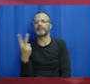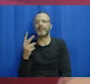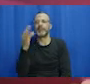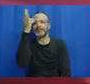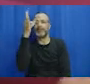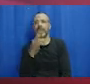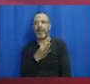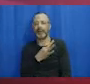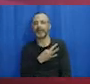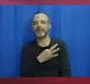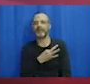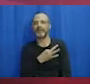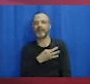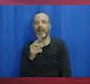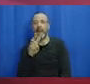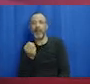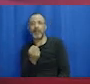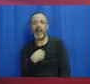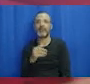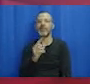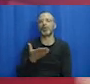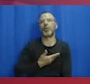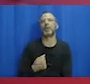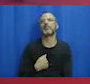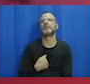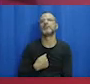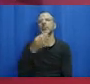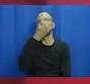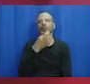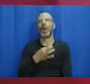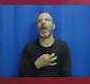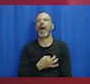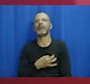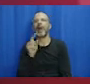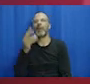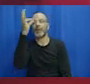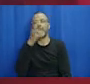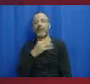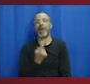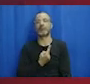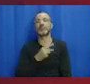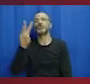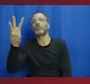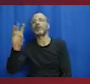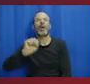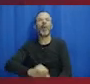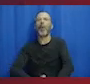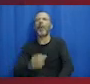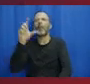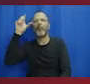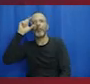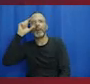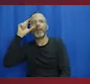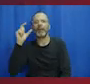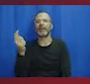بالي، إذا أنا مش إلي، مين بدي يكون إلي؟ صحيح. السؤال اللي بطرح نفسه هنا، يعني شاب تاي ولا بينك فير ولا كذا وكذا، نايم